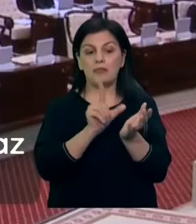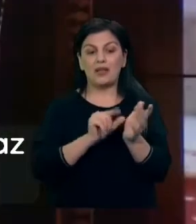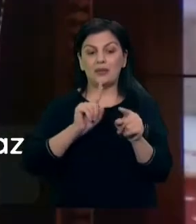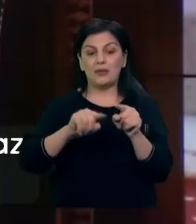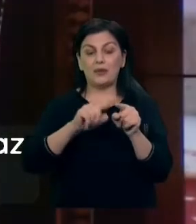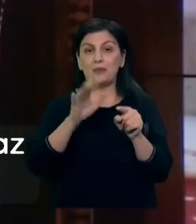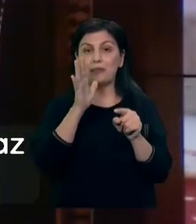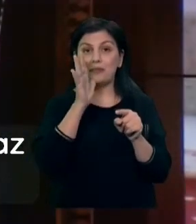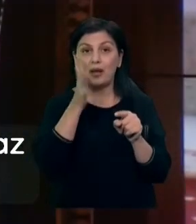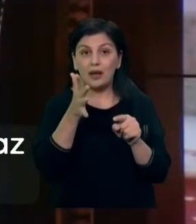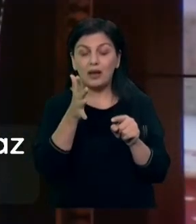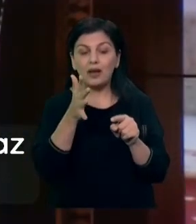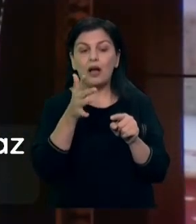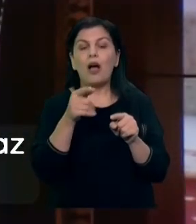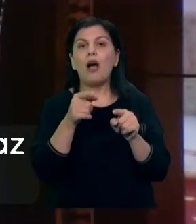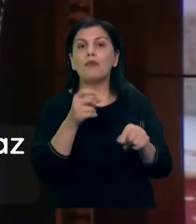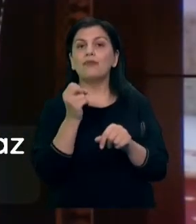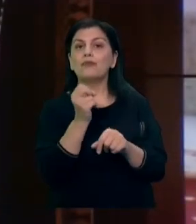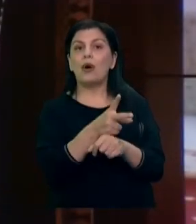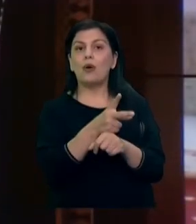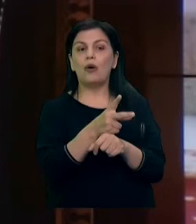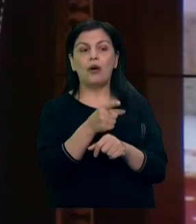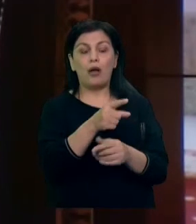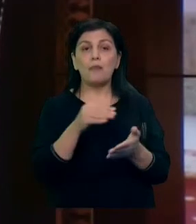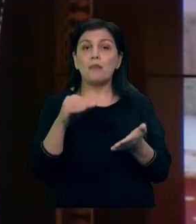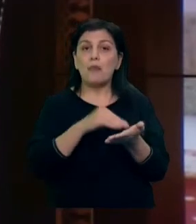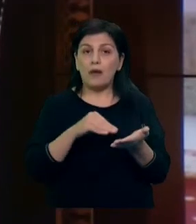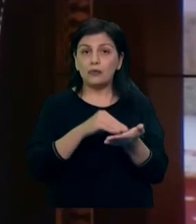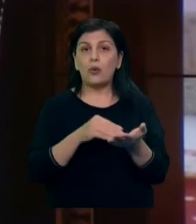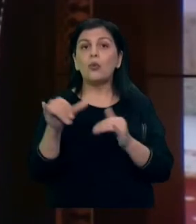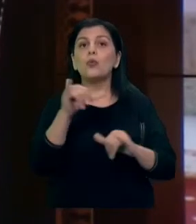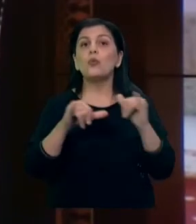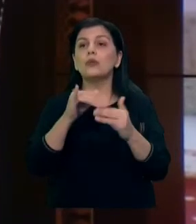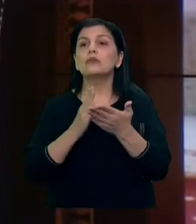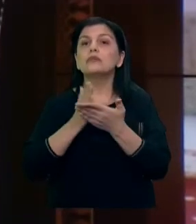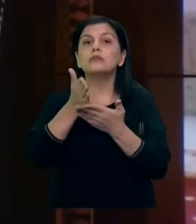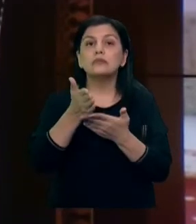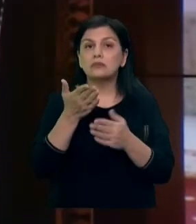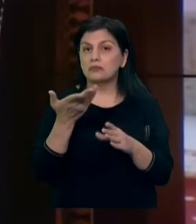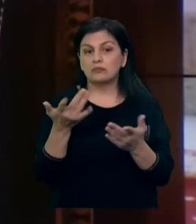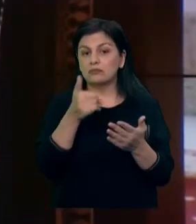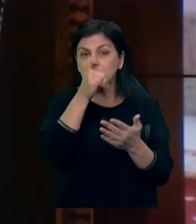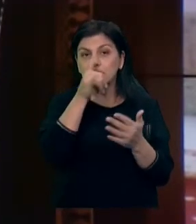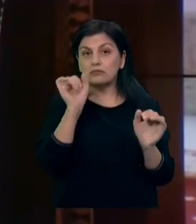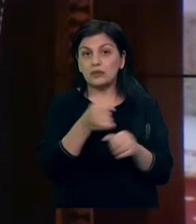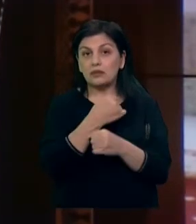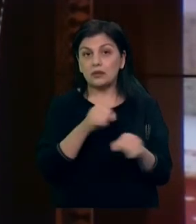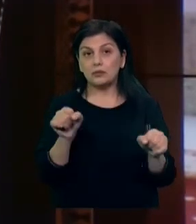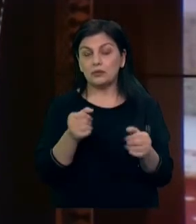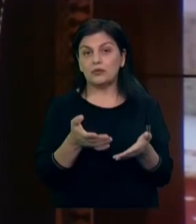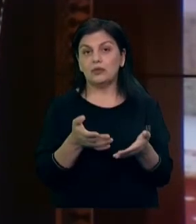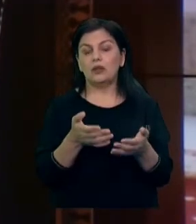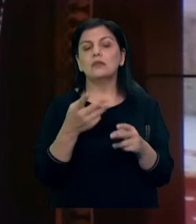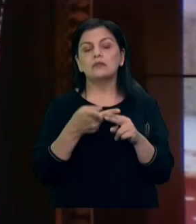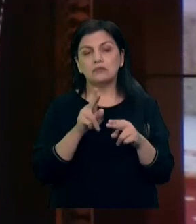qalıb ixtisar edirlər. Bu adamı o yaşda təkrar hər hansı qurumda işə daxil olması mümkünsüz olur. Ona görə